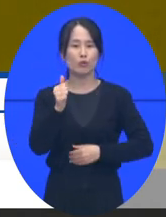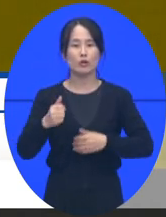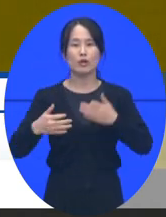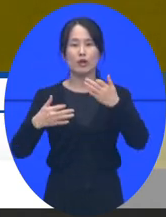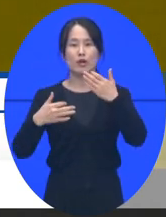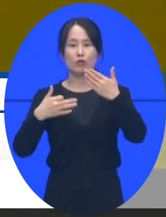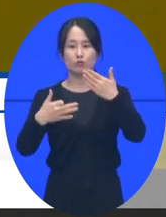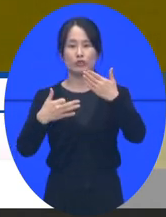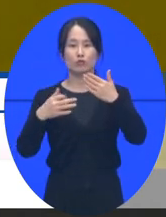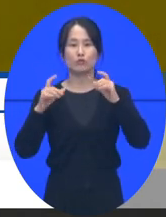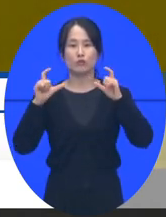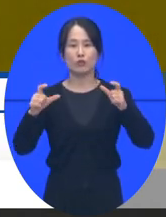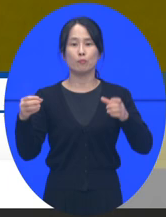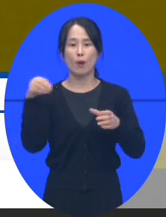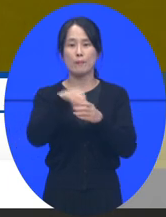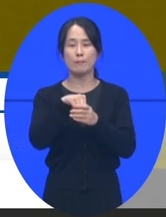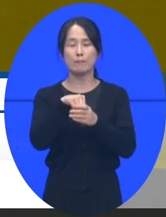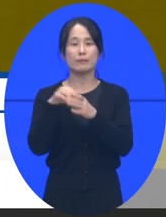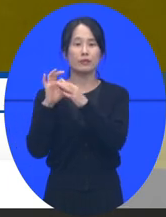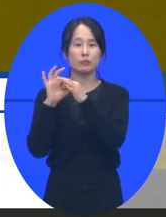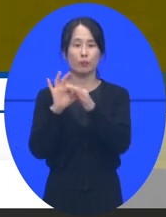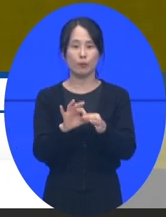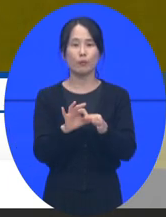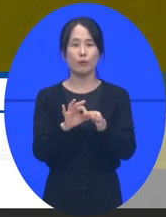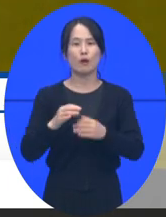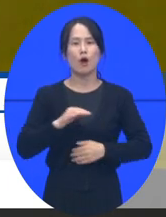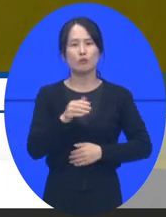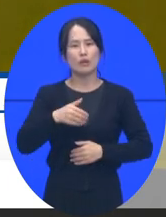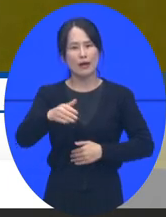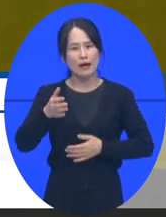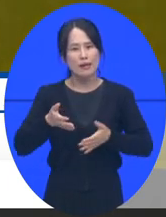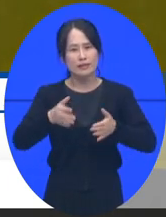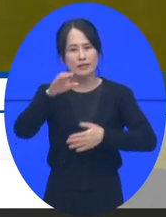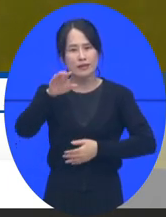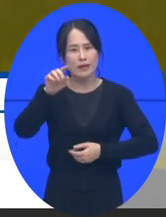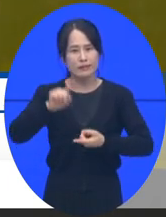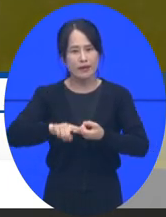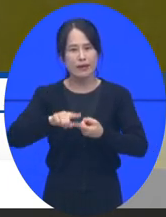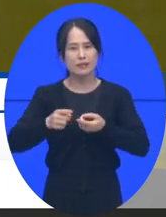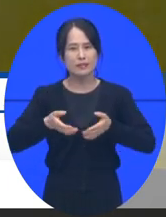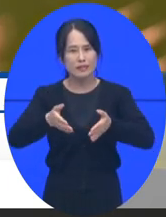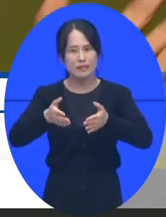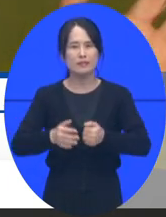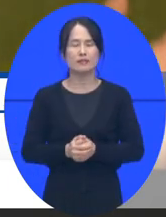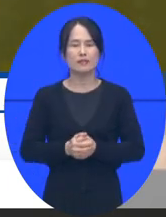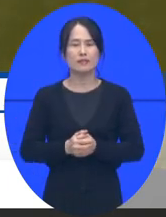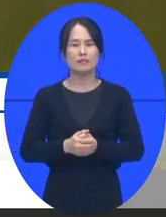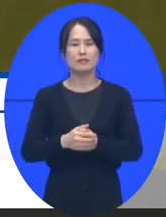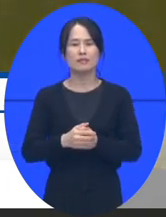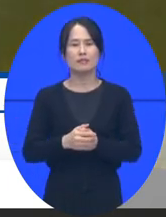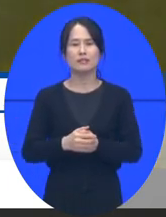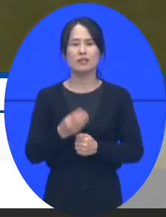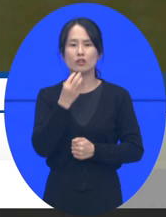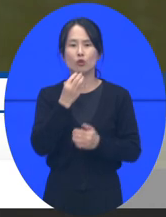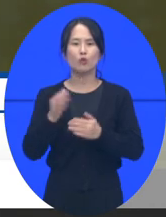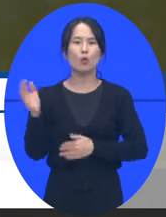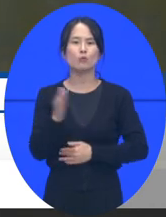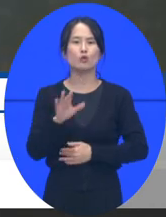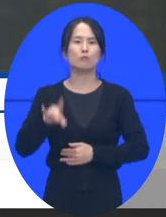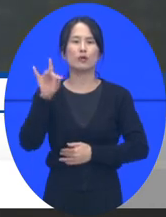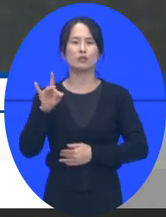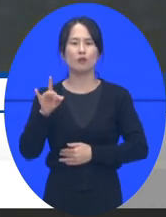9.19 선언 포함해서 맥을 잇는 우리가 가야 할 길에 대한 길을 이 군사 분계선이 있는